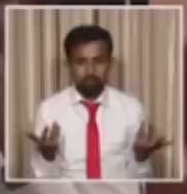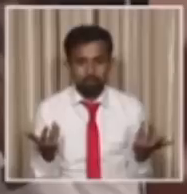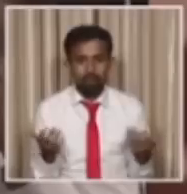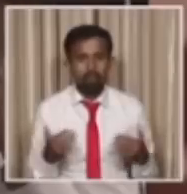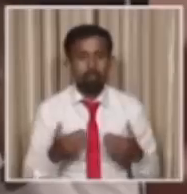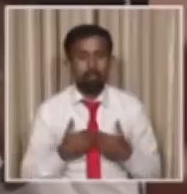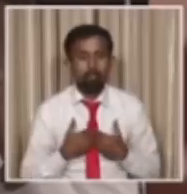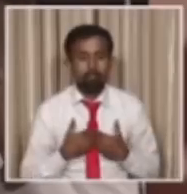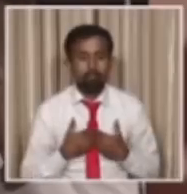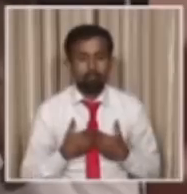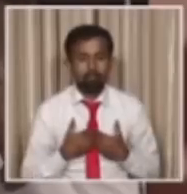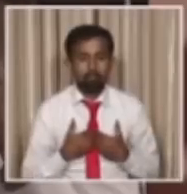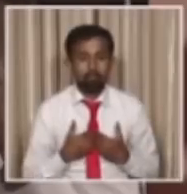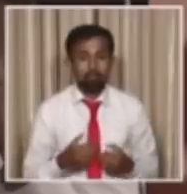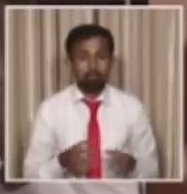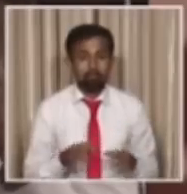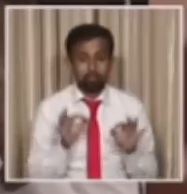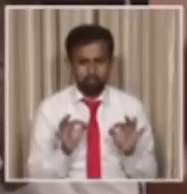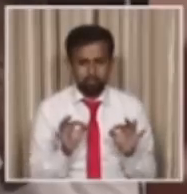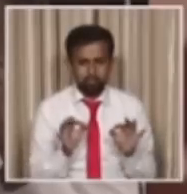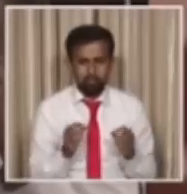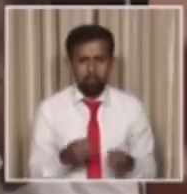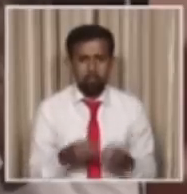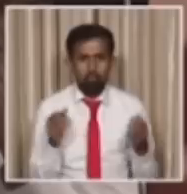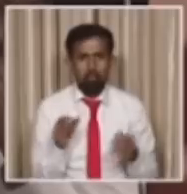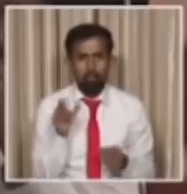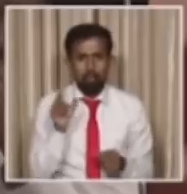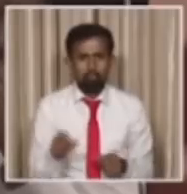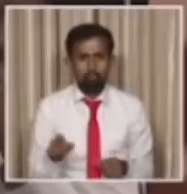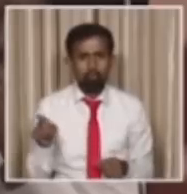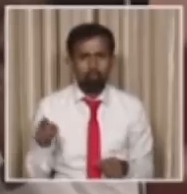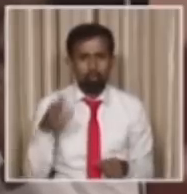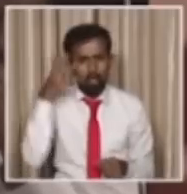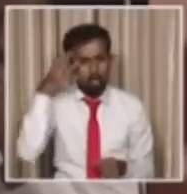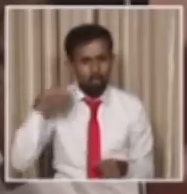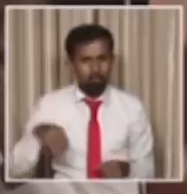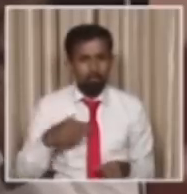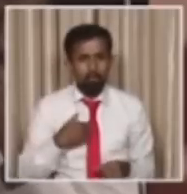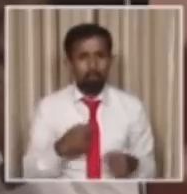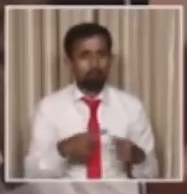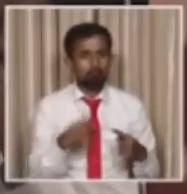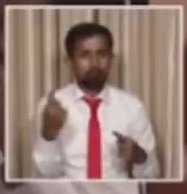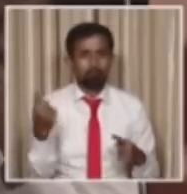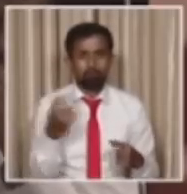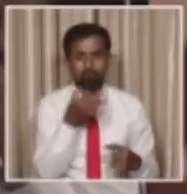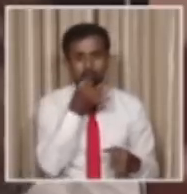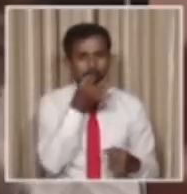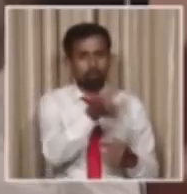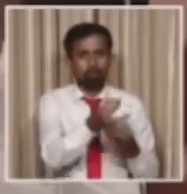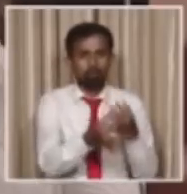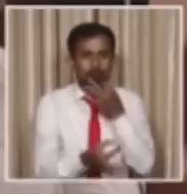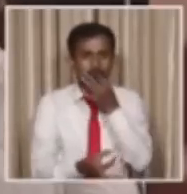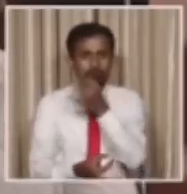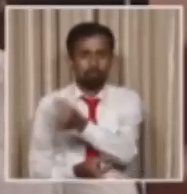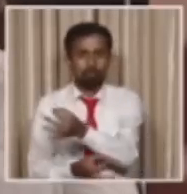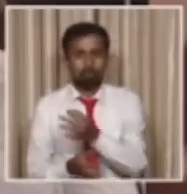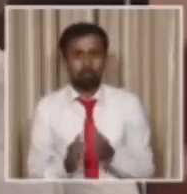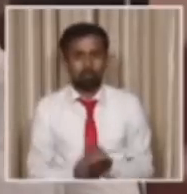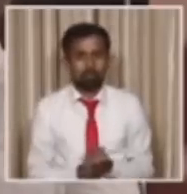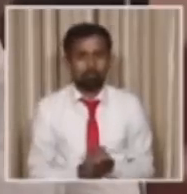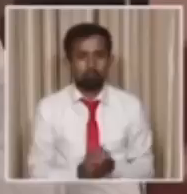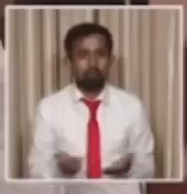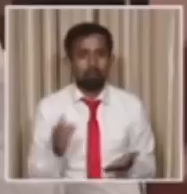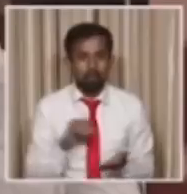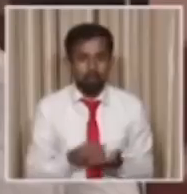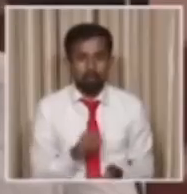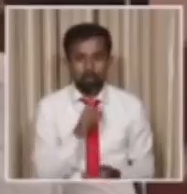අපි නියම බෝම්බකරුවෝ අමතක කරලා අපි වෙන වෙන අයට චෝදනා එල්ල කරනවා. ඒකත් මම නැවත